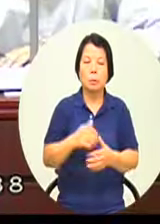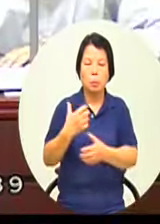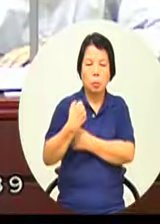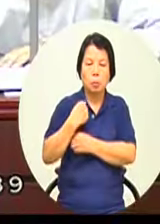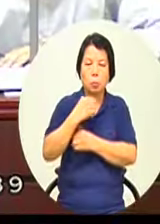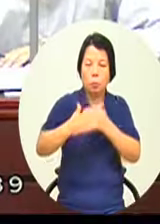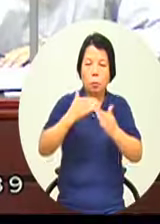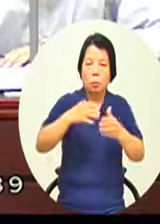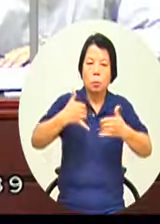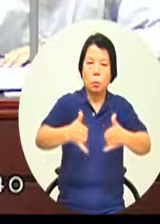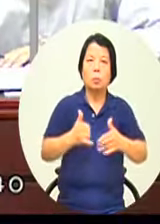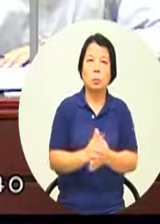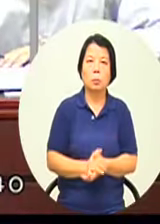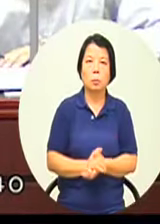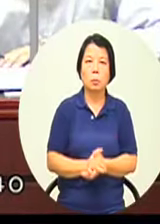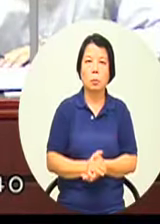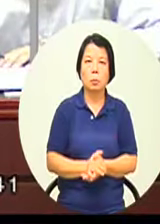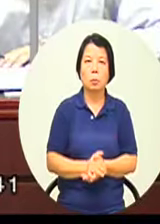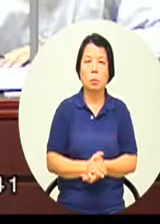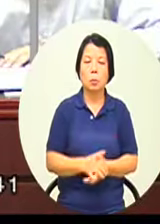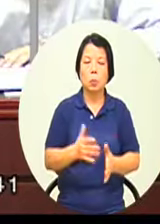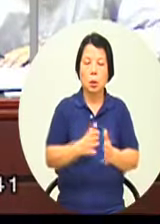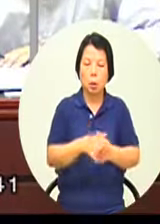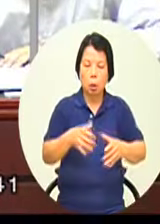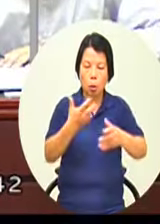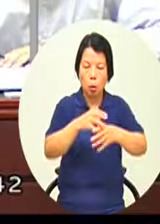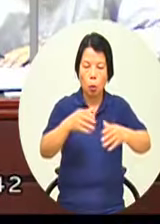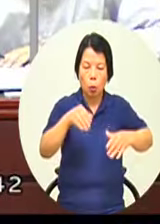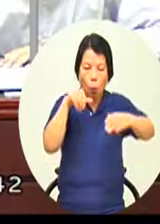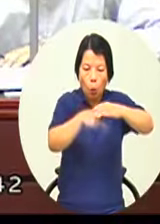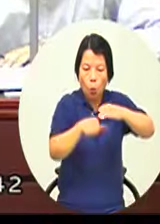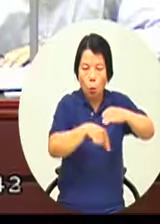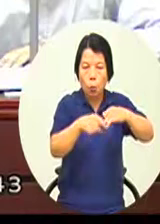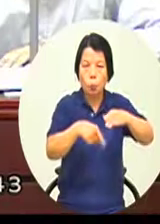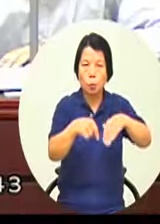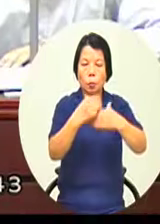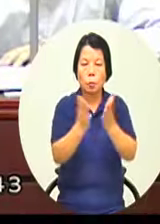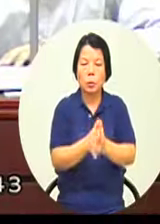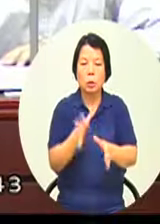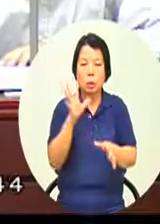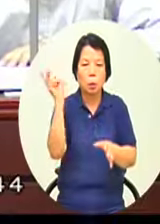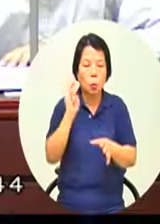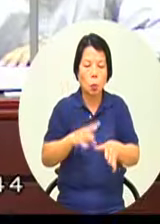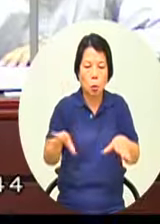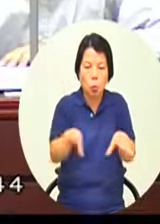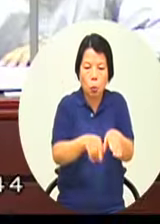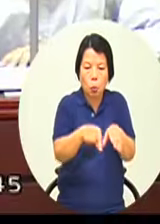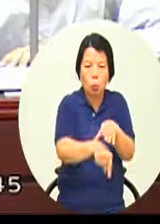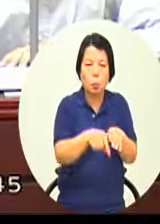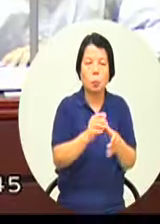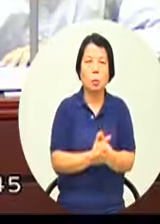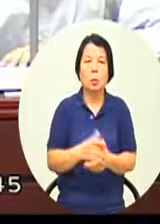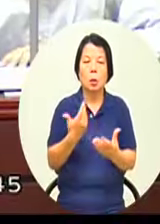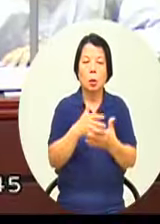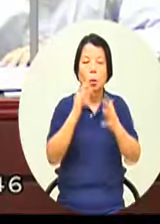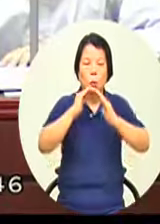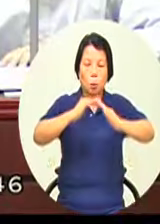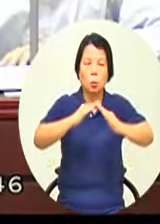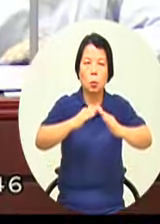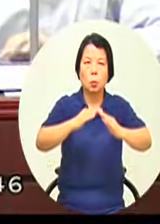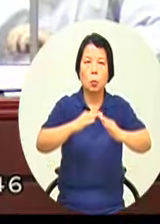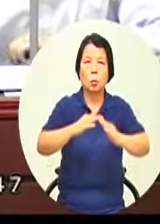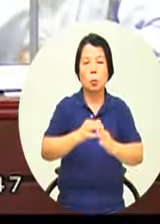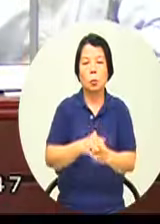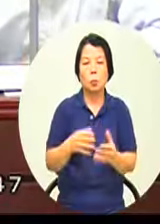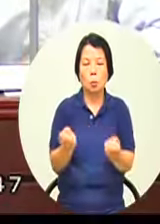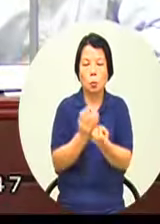到的这个军校路的这个涵管，它过去它的集水区的规划就是这个涵管，但是随着都市发展，